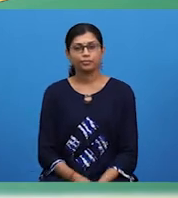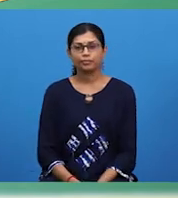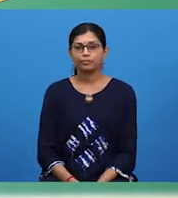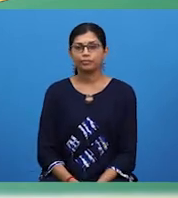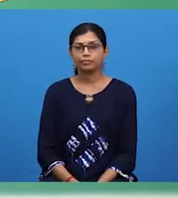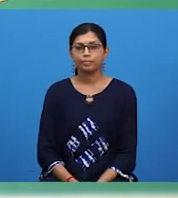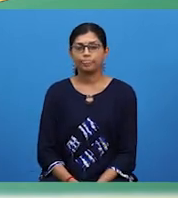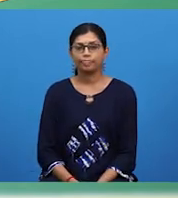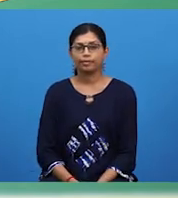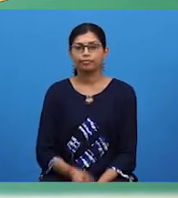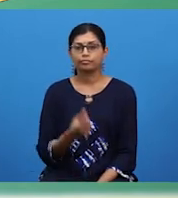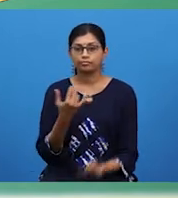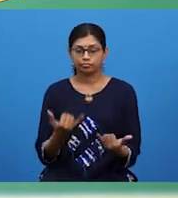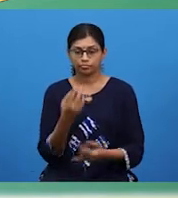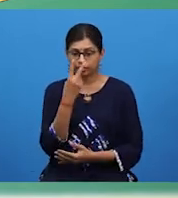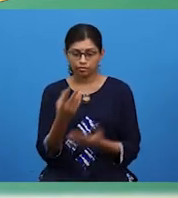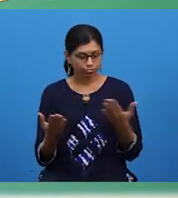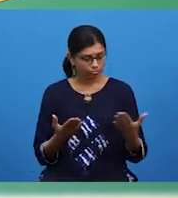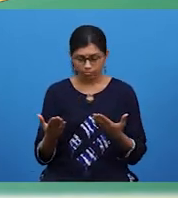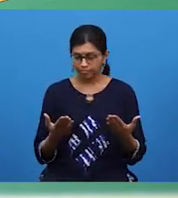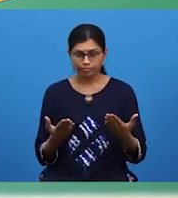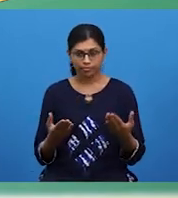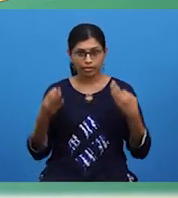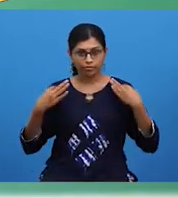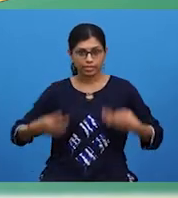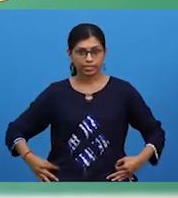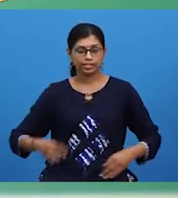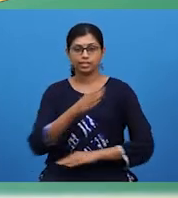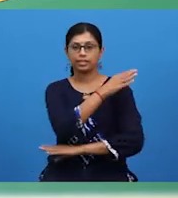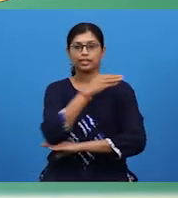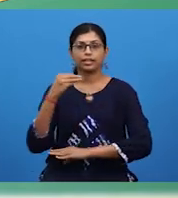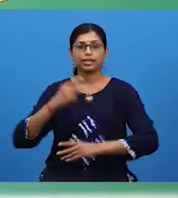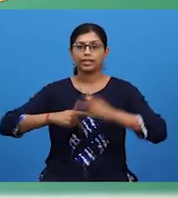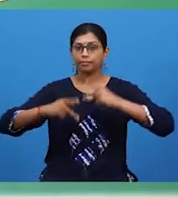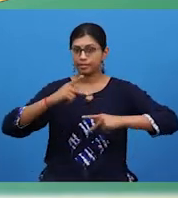Mari kita banding bezakan proses pencernaan fizikal dan pencernaan kimia.